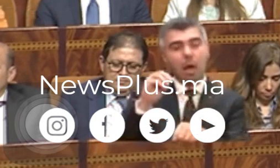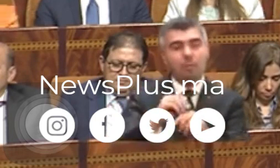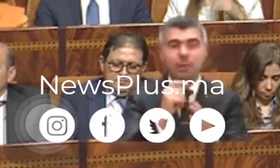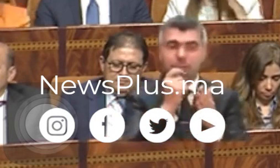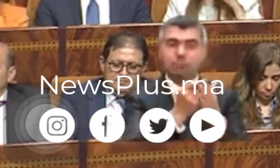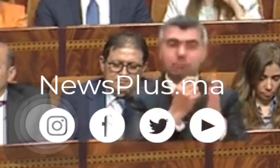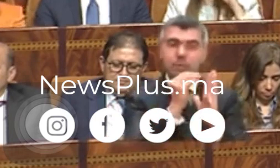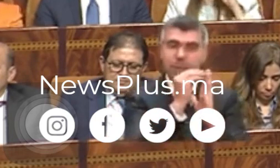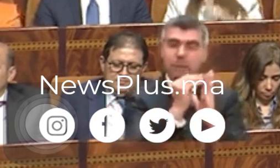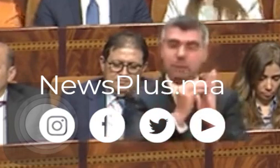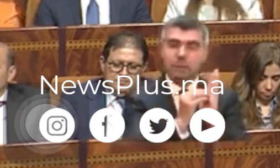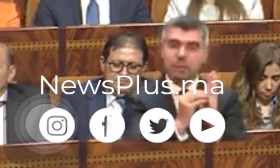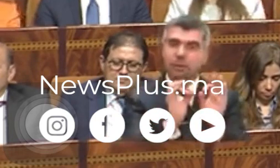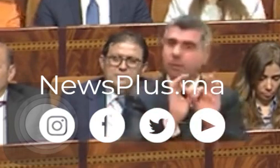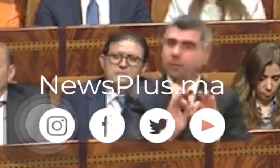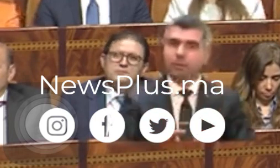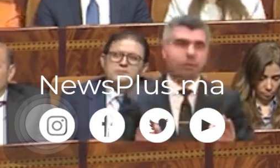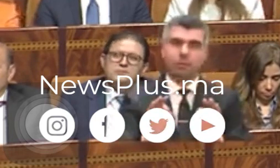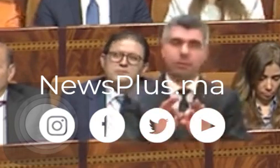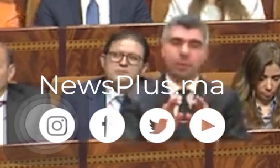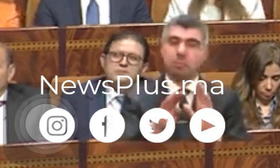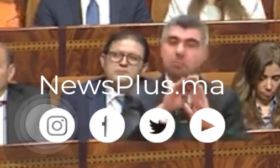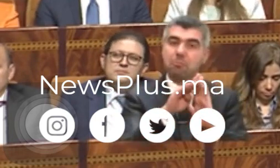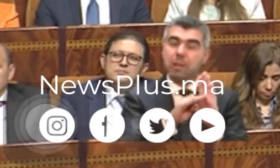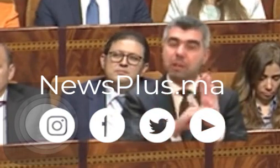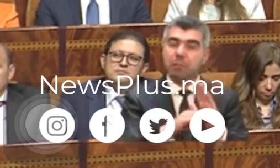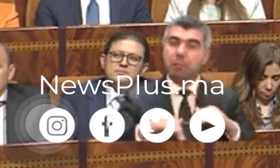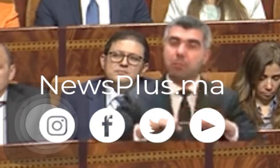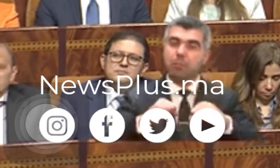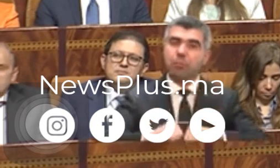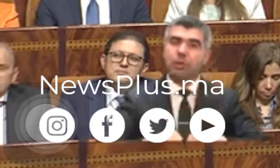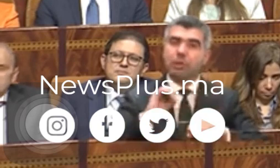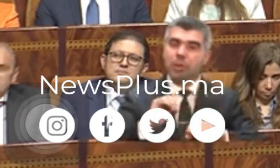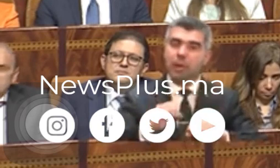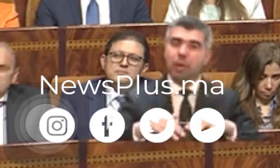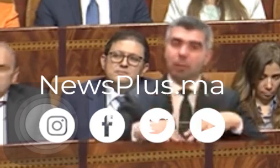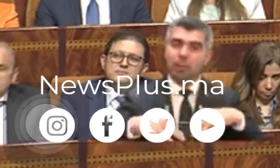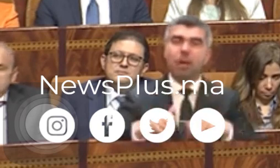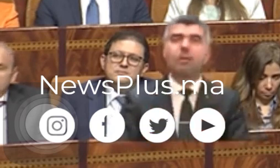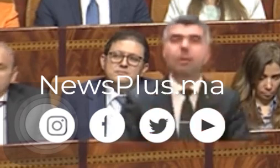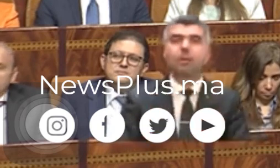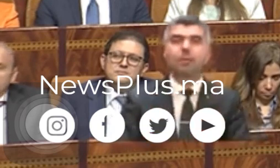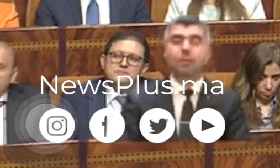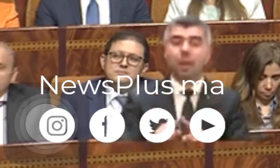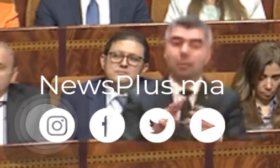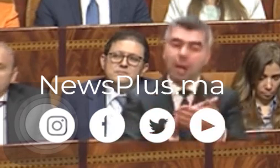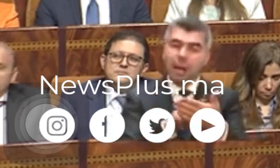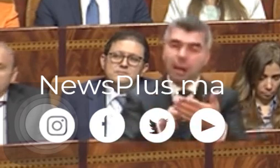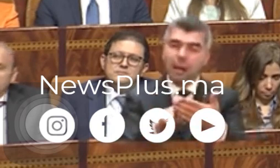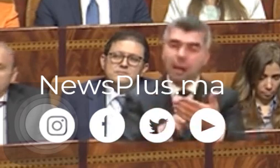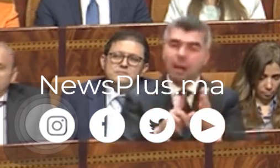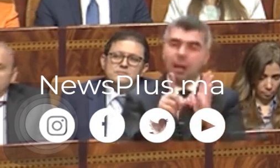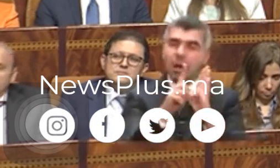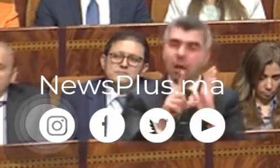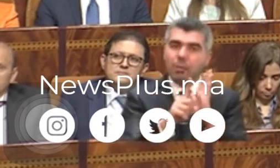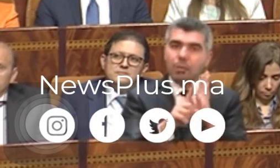النقاط اللي هي راه تمس بالمجلس ومكتب المجلس أكثر من تتمس برئيس الحكومة، لأنه ملي تنقراو النظام الداخلي